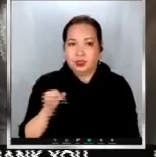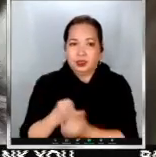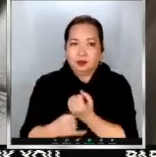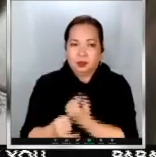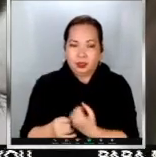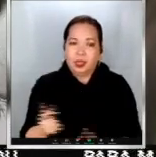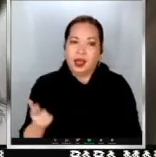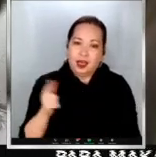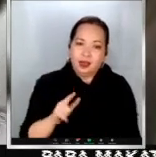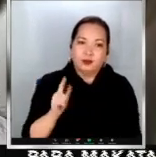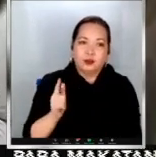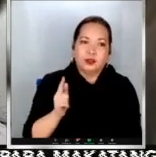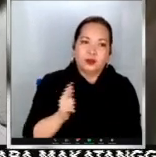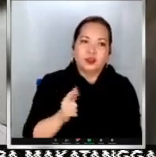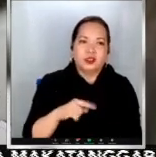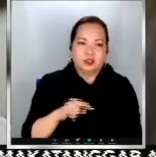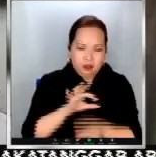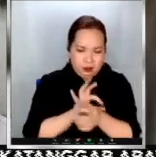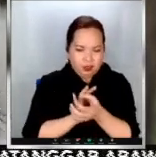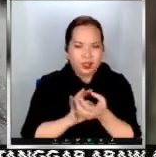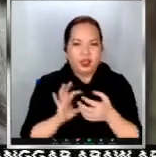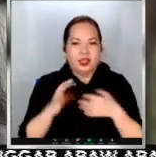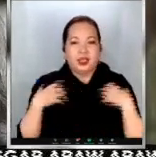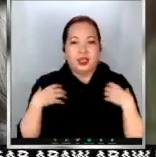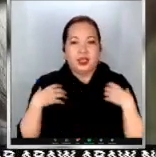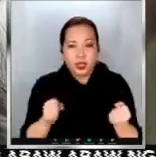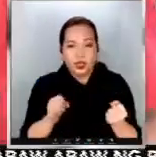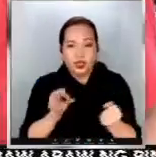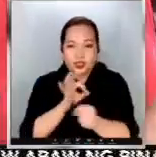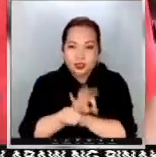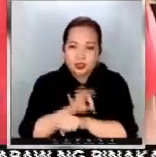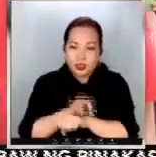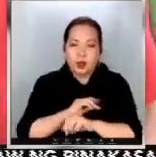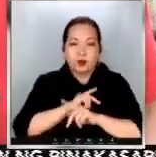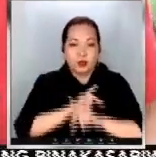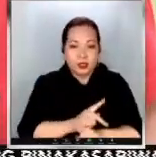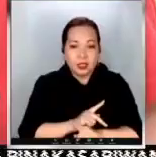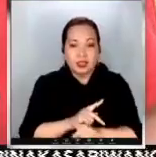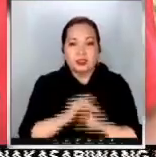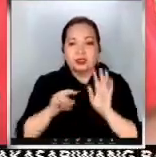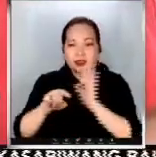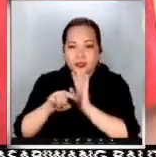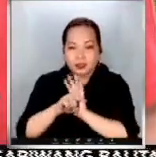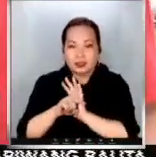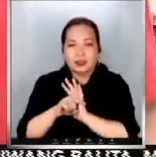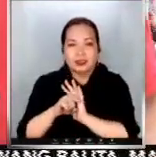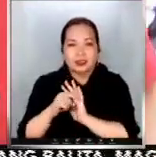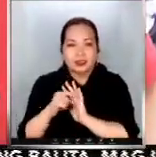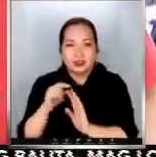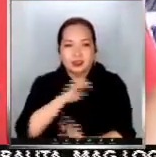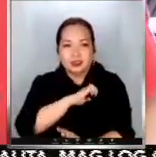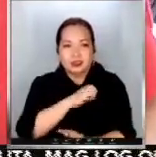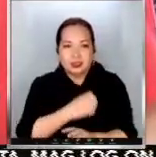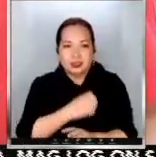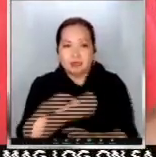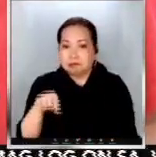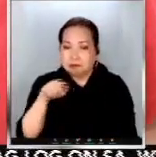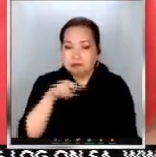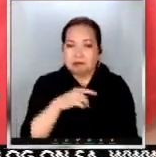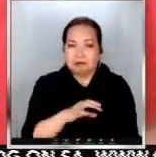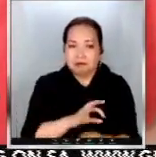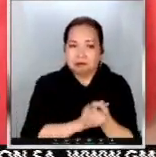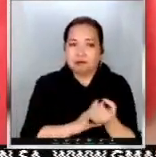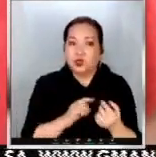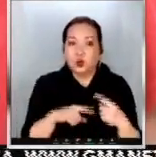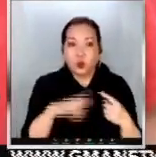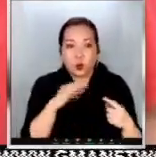to ay health, protection, negative energy. Mismo sa mga feng shui experts at sa mga tumatangkilik na mga